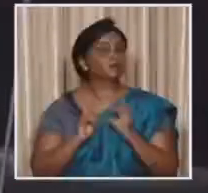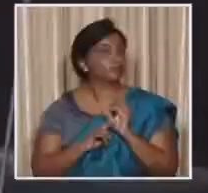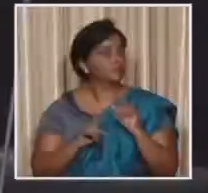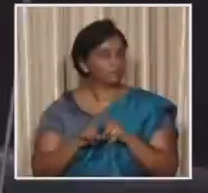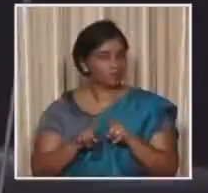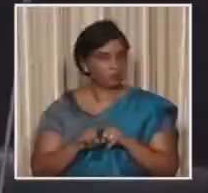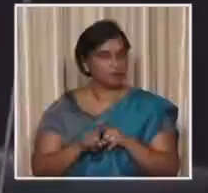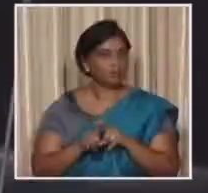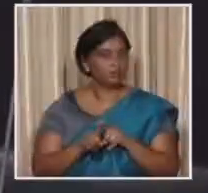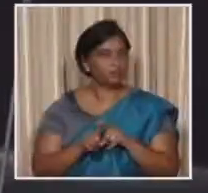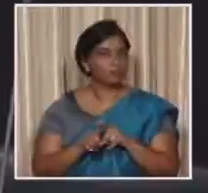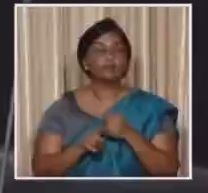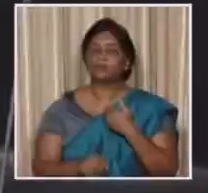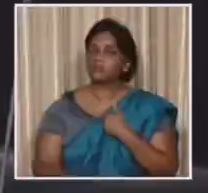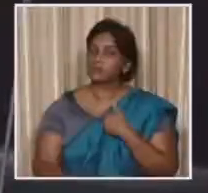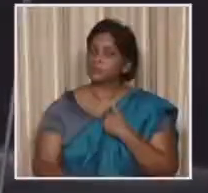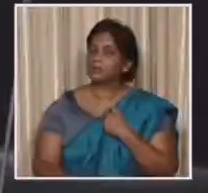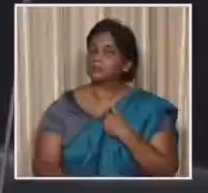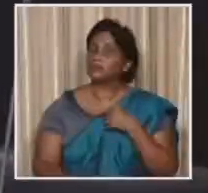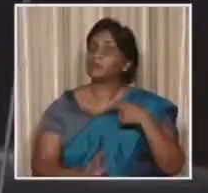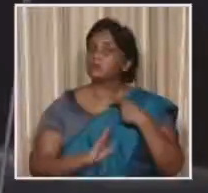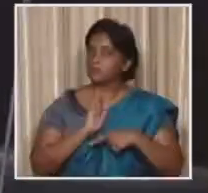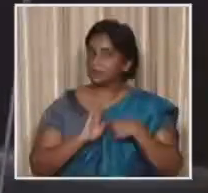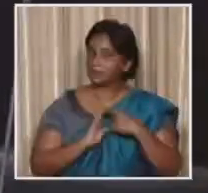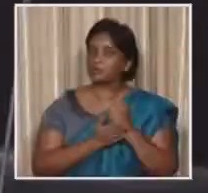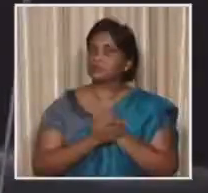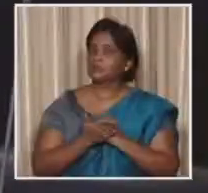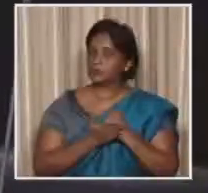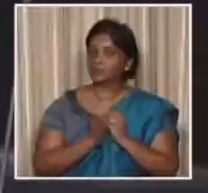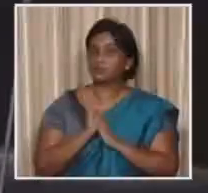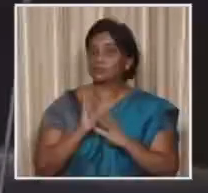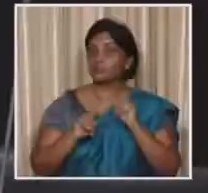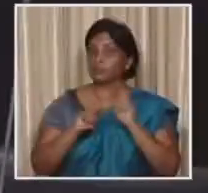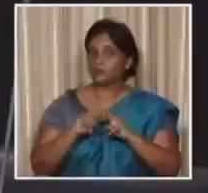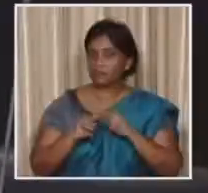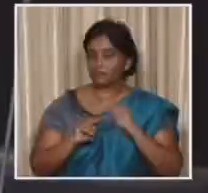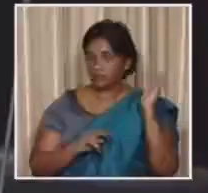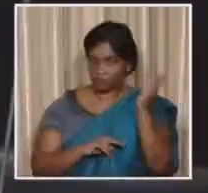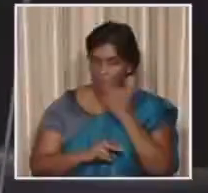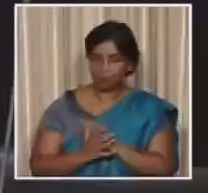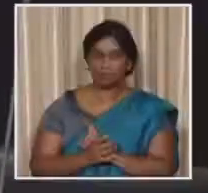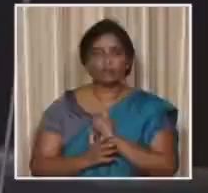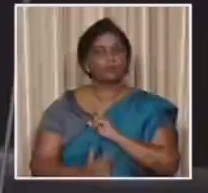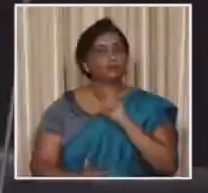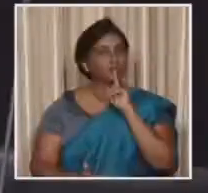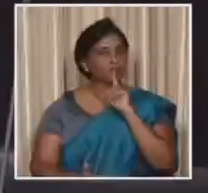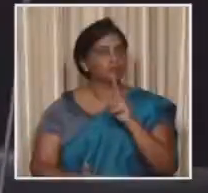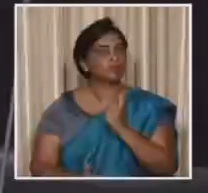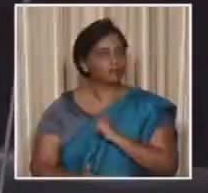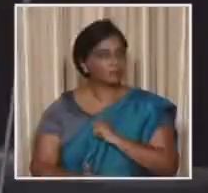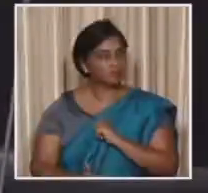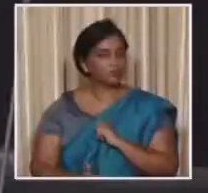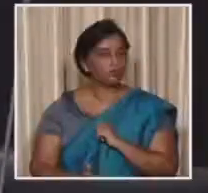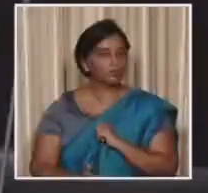වශයෙන් මම මේ රටේ සියලුම මාධ්‍ය හිතවතුන්ගෙන් ඉල්ලා සිටින්න කැමැති